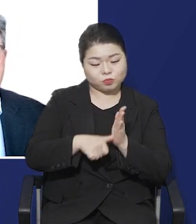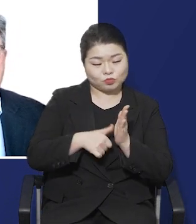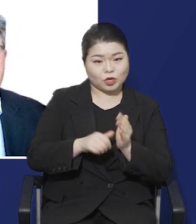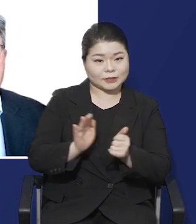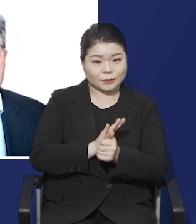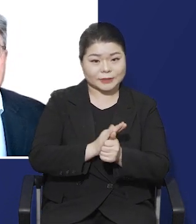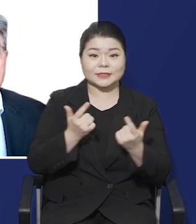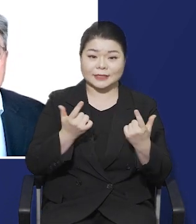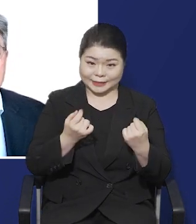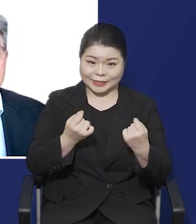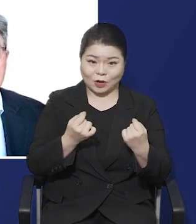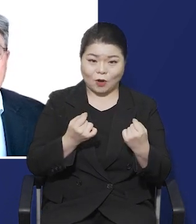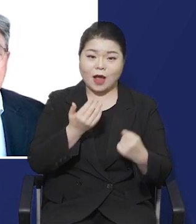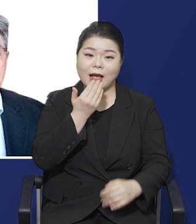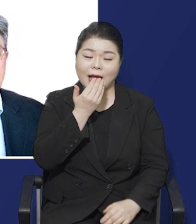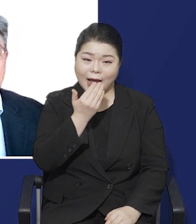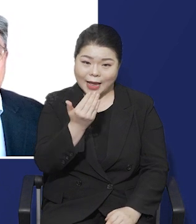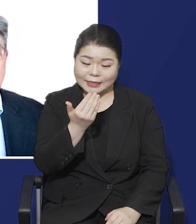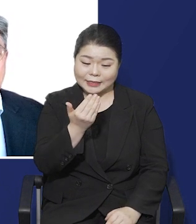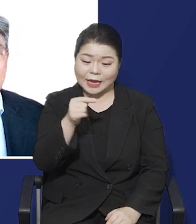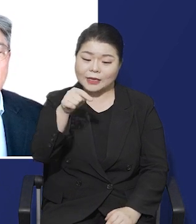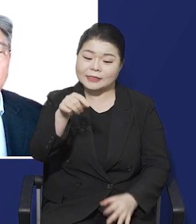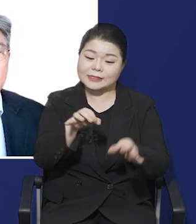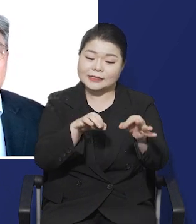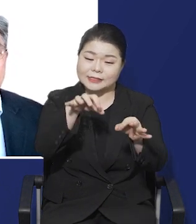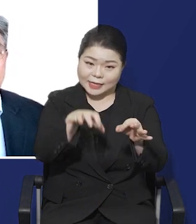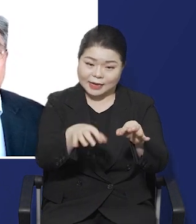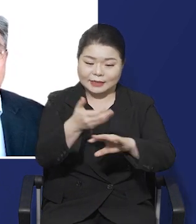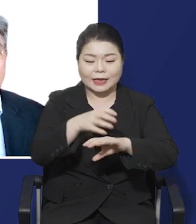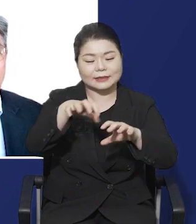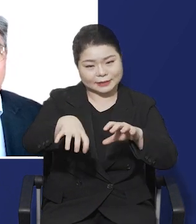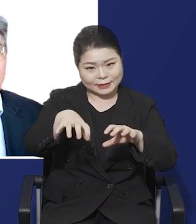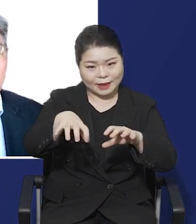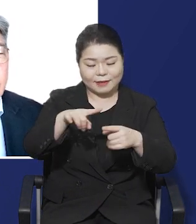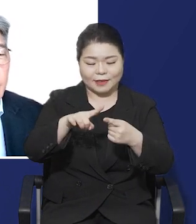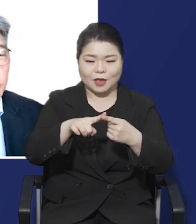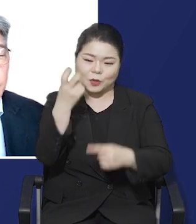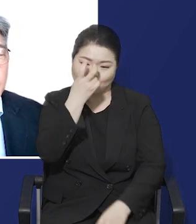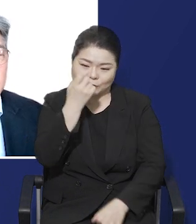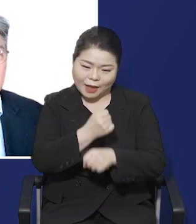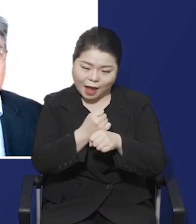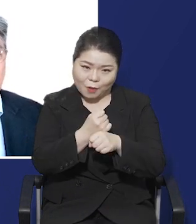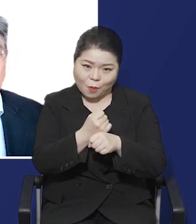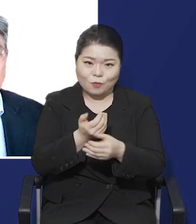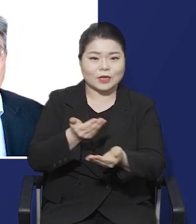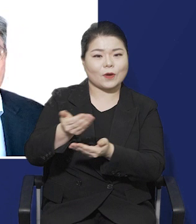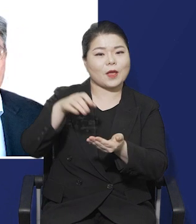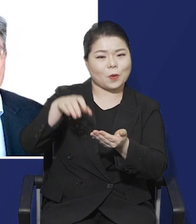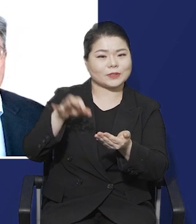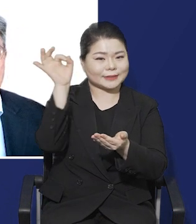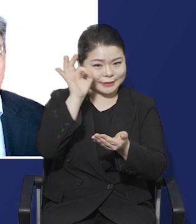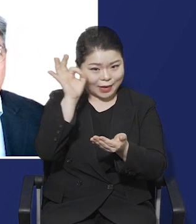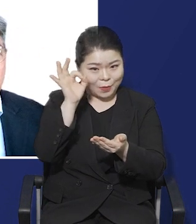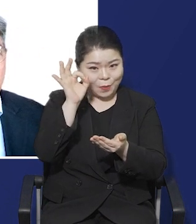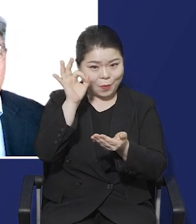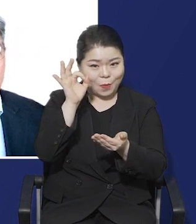제와의 수출이 가능한 시장을 체크하는 해외 시장 조사 단계와 거래처 발굴, 즉 해외 바이어